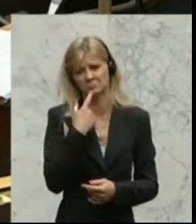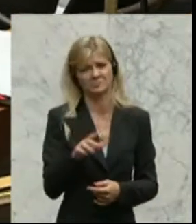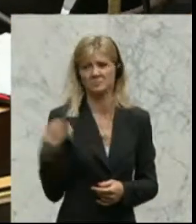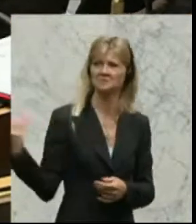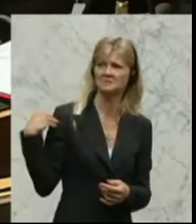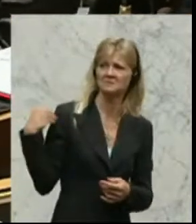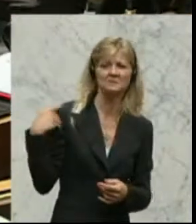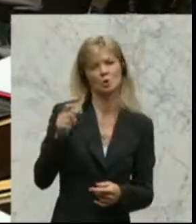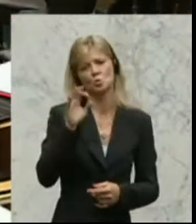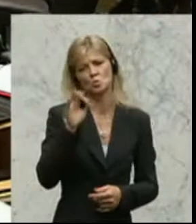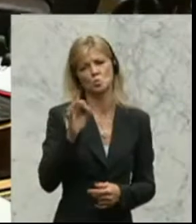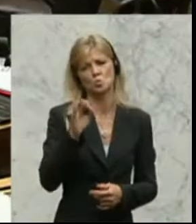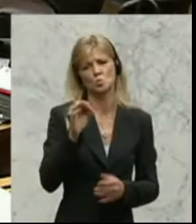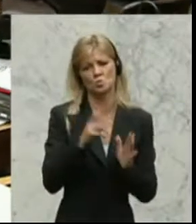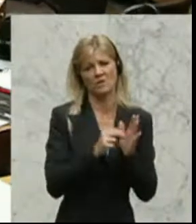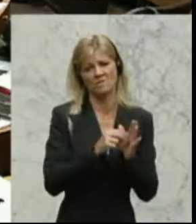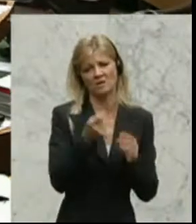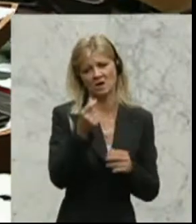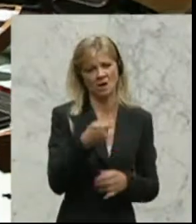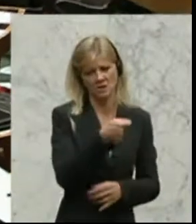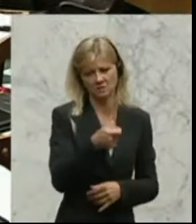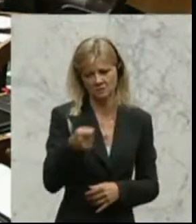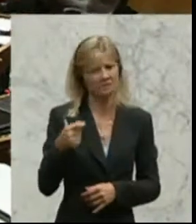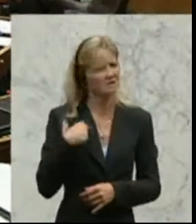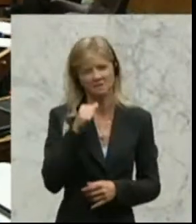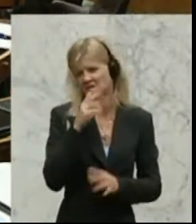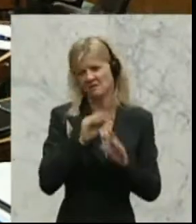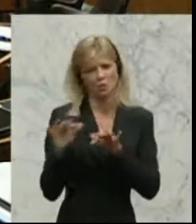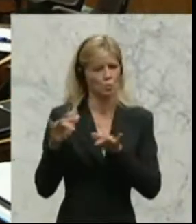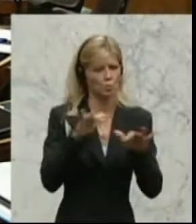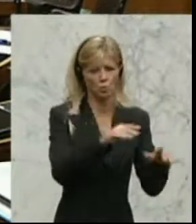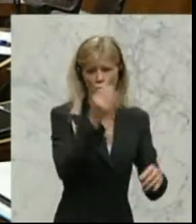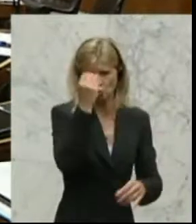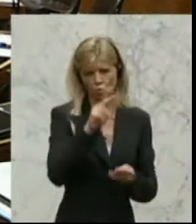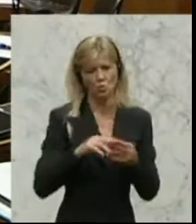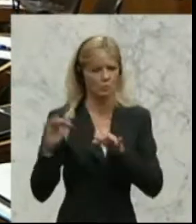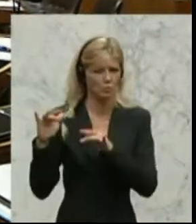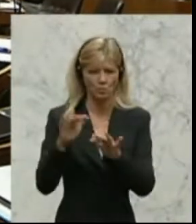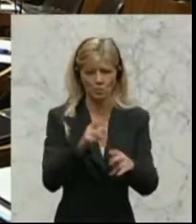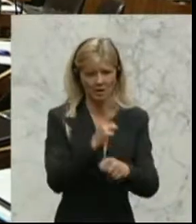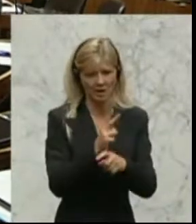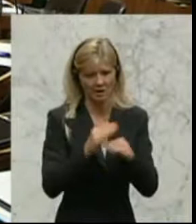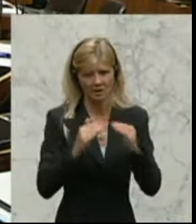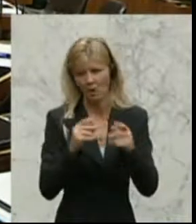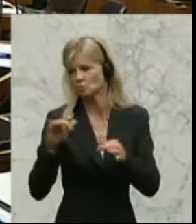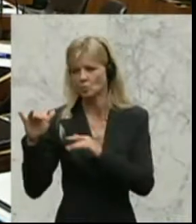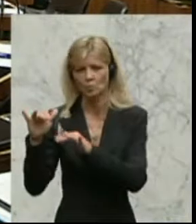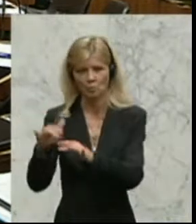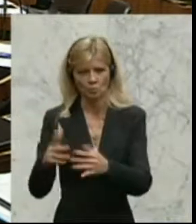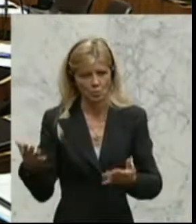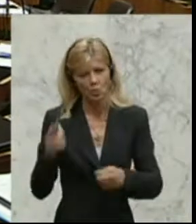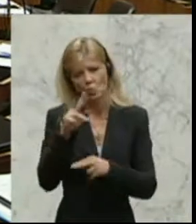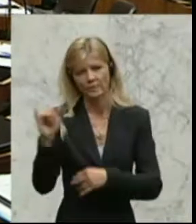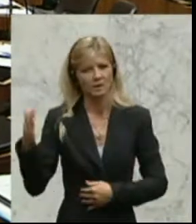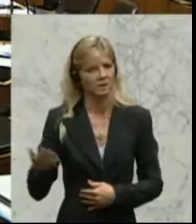Schulen, in Krankenhäuser, in Universitäten, denn sonst würden wir mit der Steuerquote der Schweiz auskommen. 28%